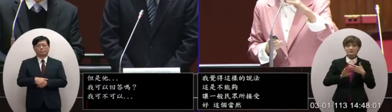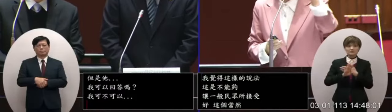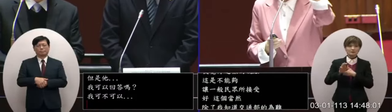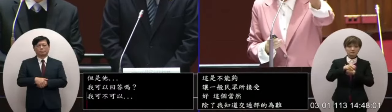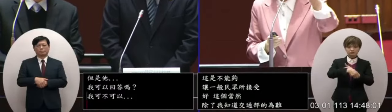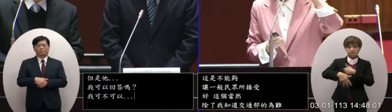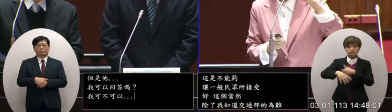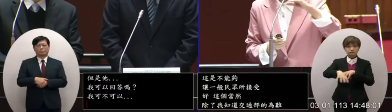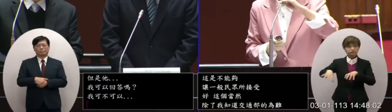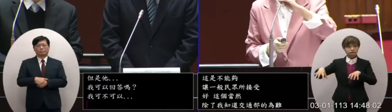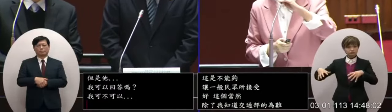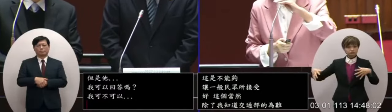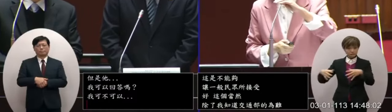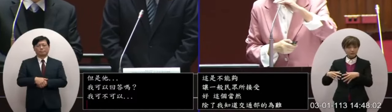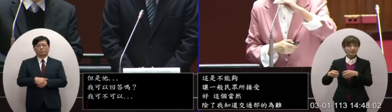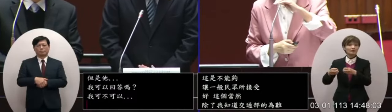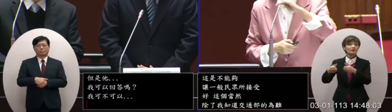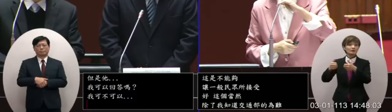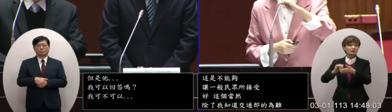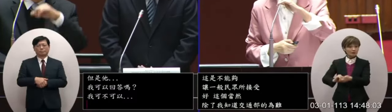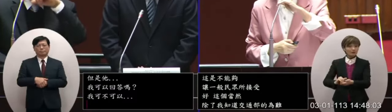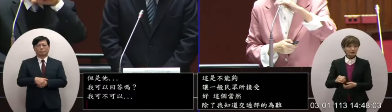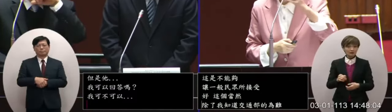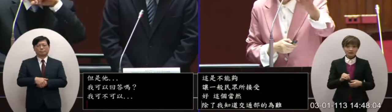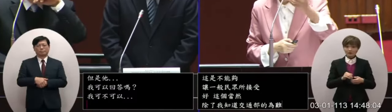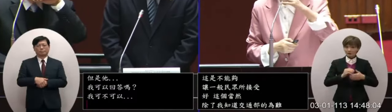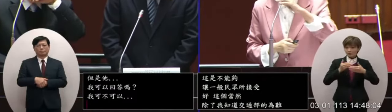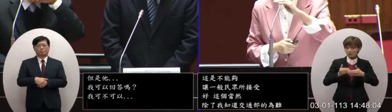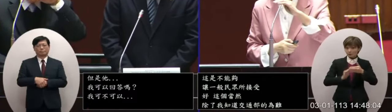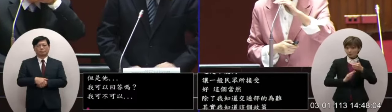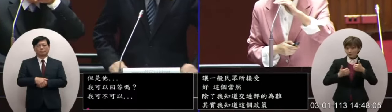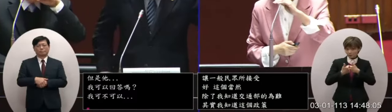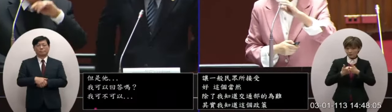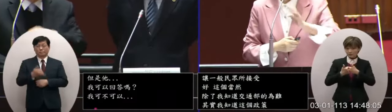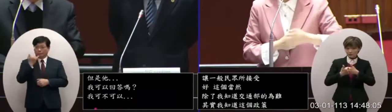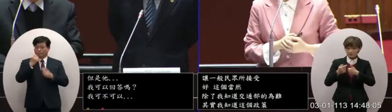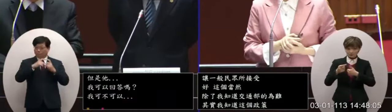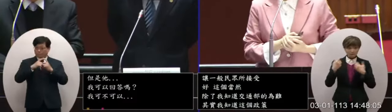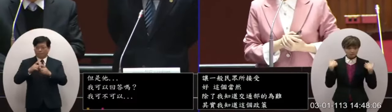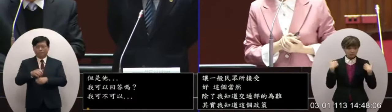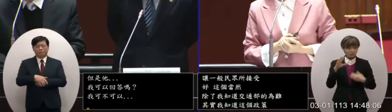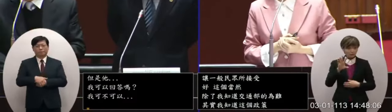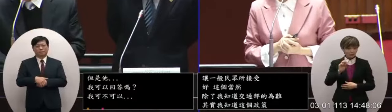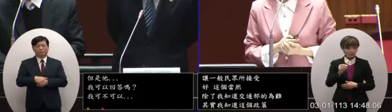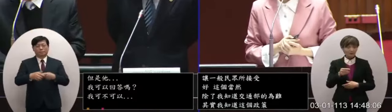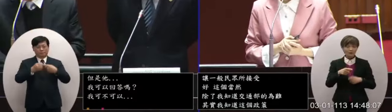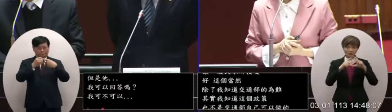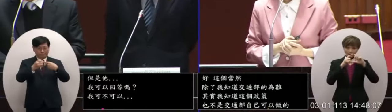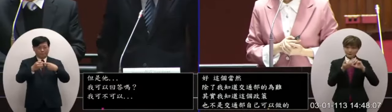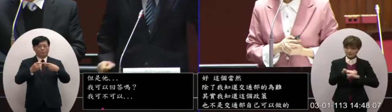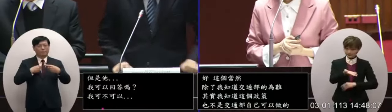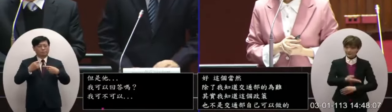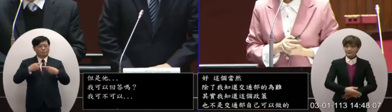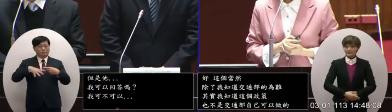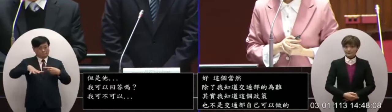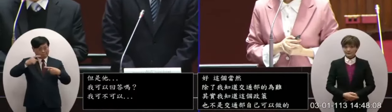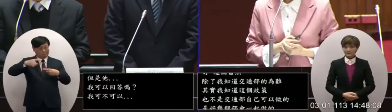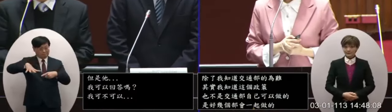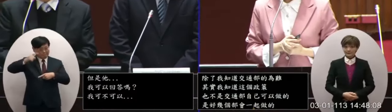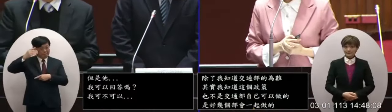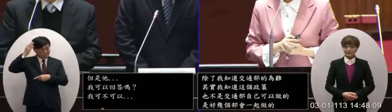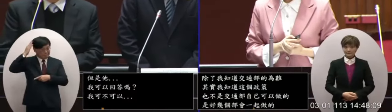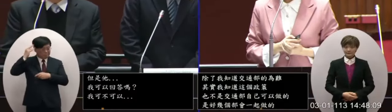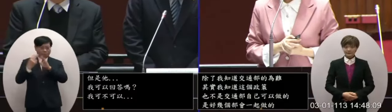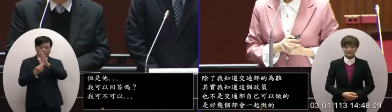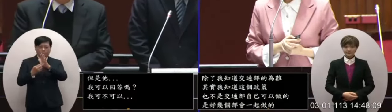啊，所以陆委会看起来也有角色是吗？请这个 谢谢，我可以回答。 对，请陆委会。 好，第一个我想先从前面的开始